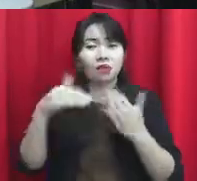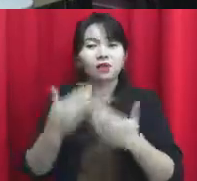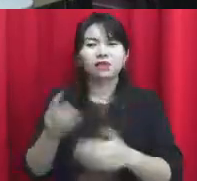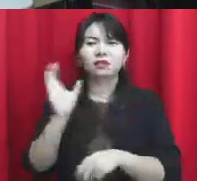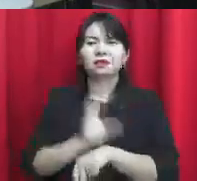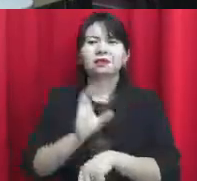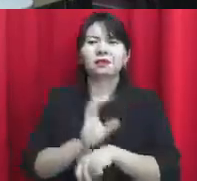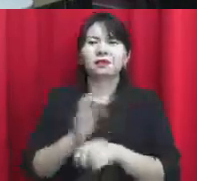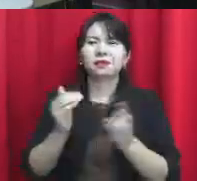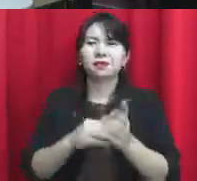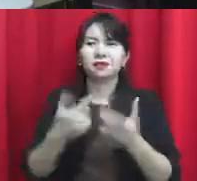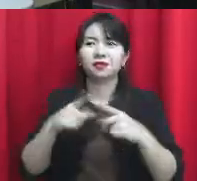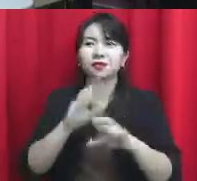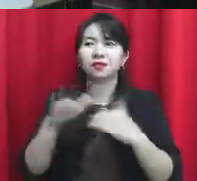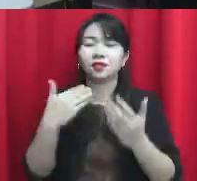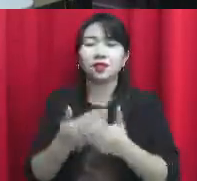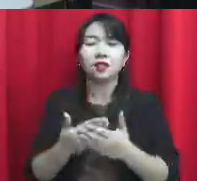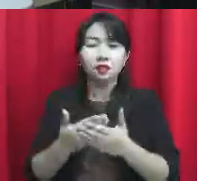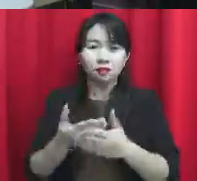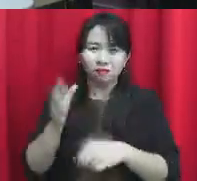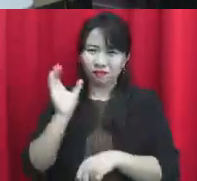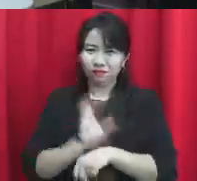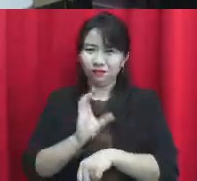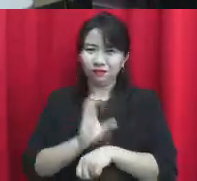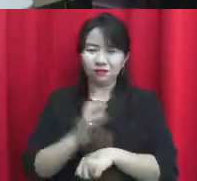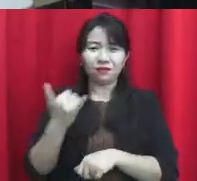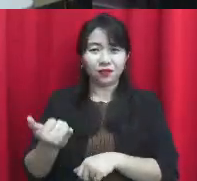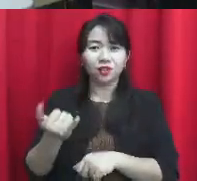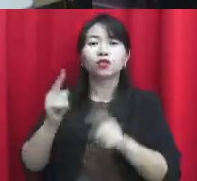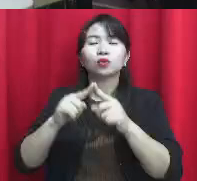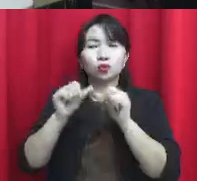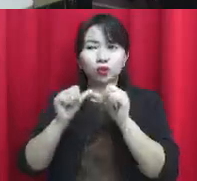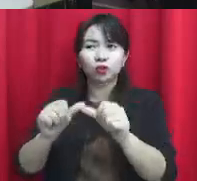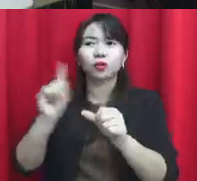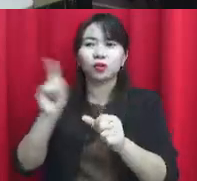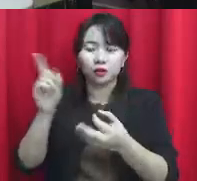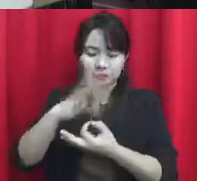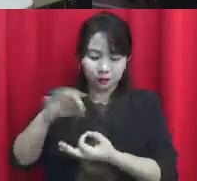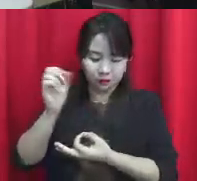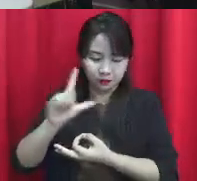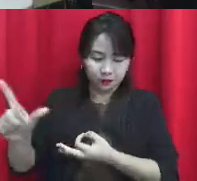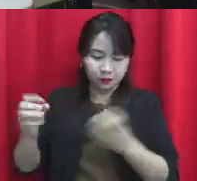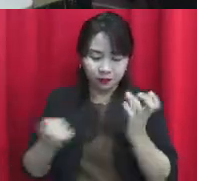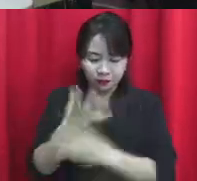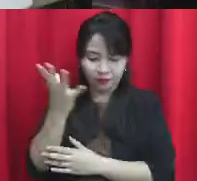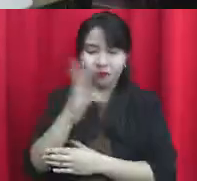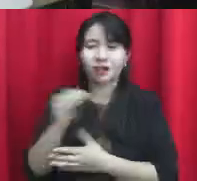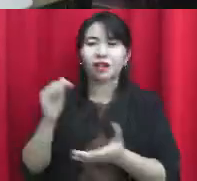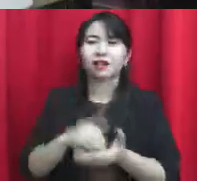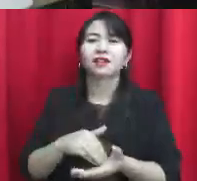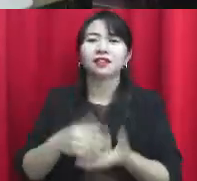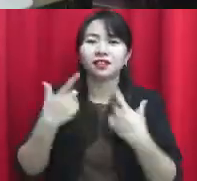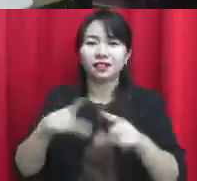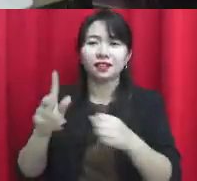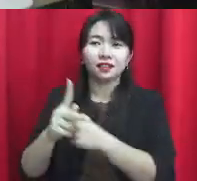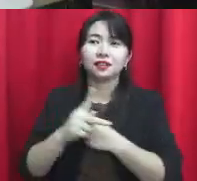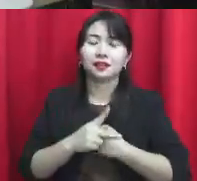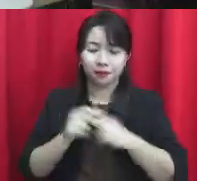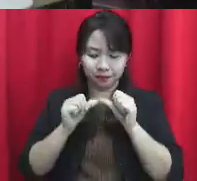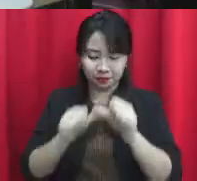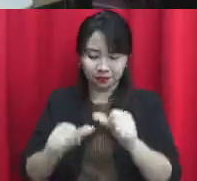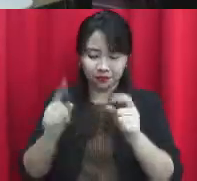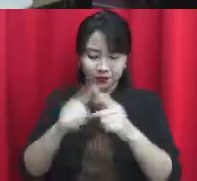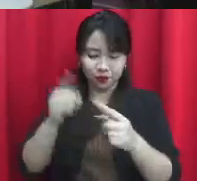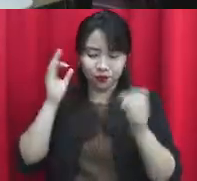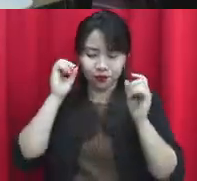let's continue to encourage this balikat cadets pursue their spiritual growth and keep on striving to